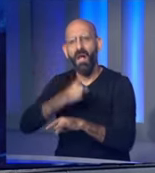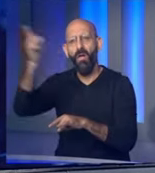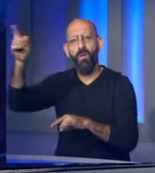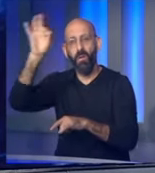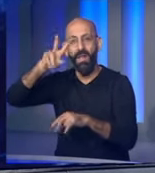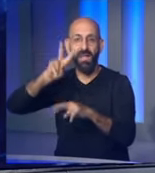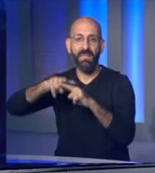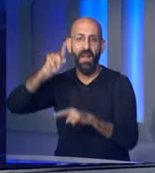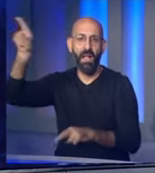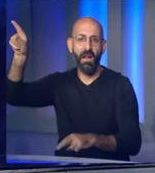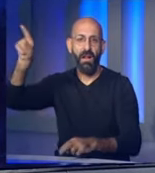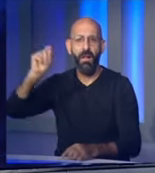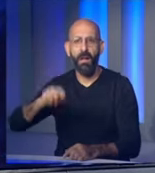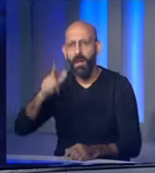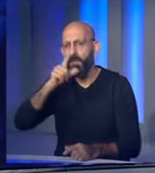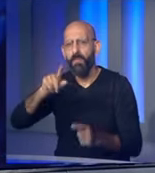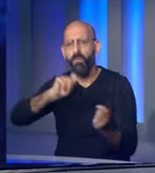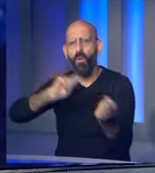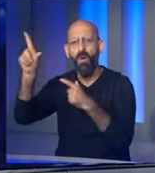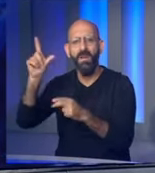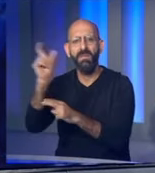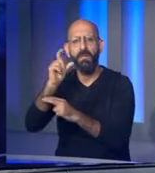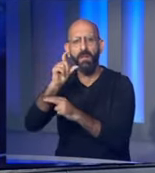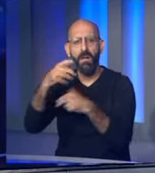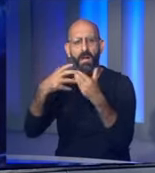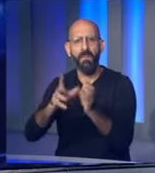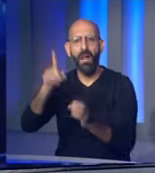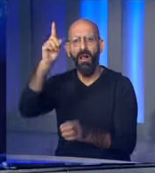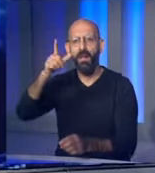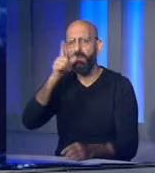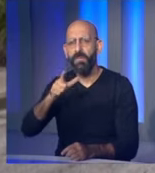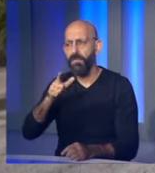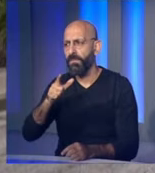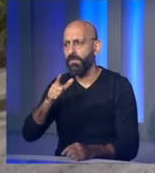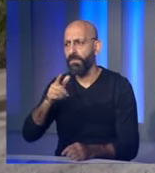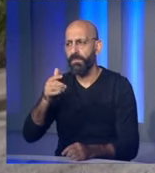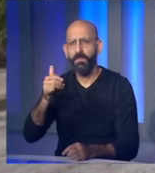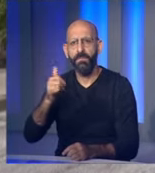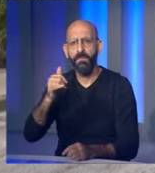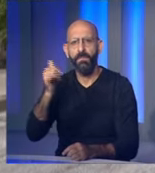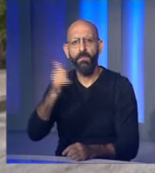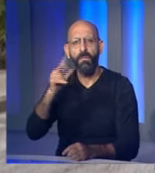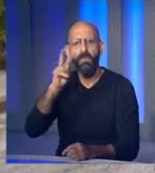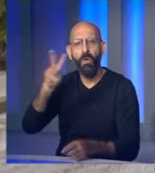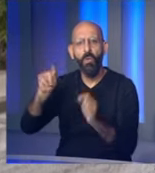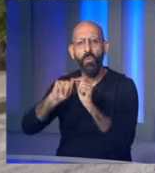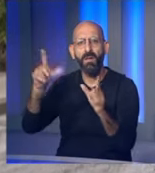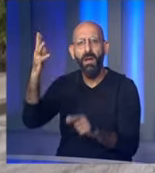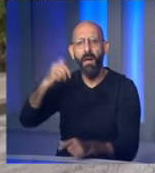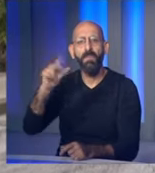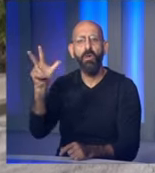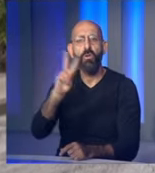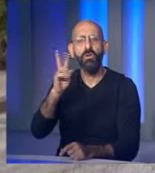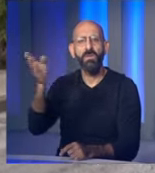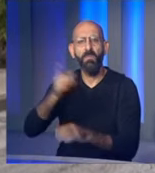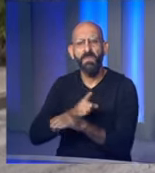عسكريه وتجمعات للعدو بمسيرات وصلي صاروخيه اعلنت المقاومه الاسلاميه في سلسله بيانات